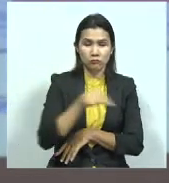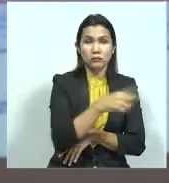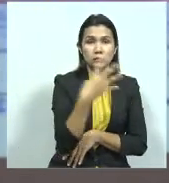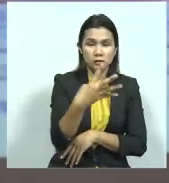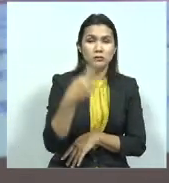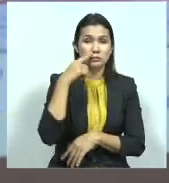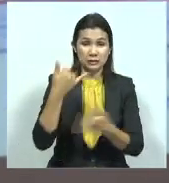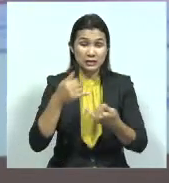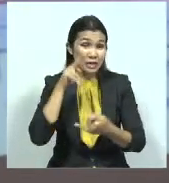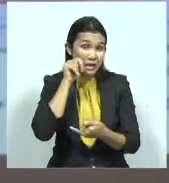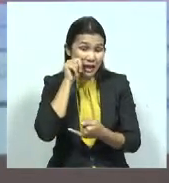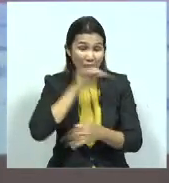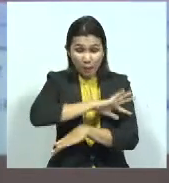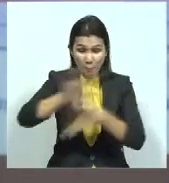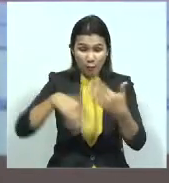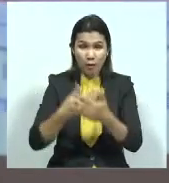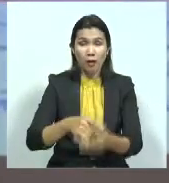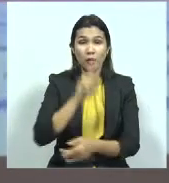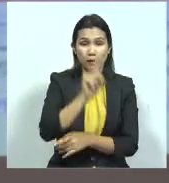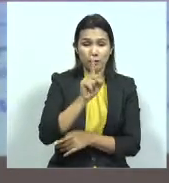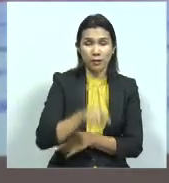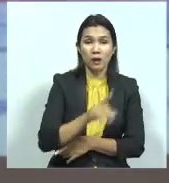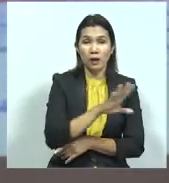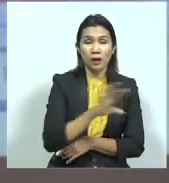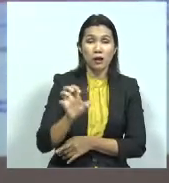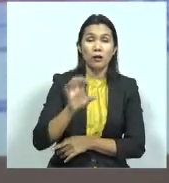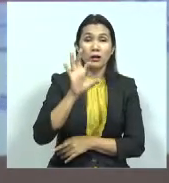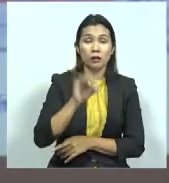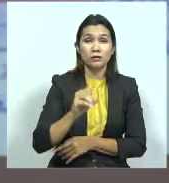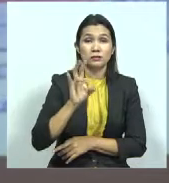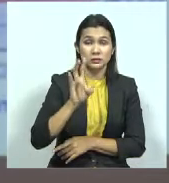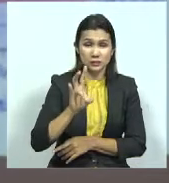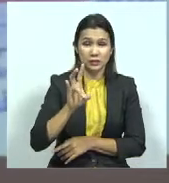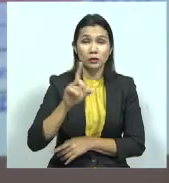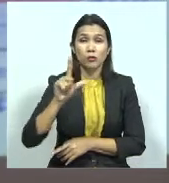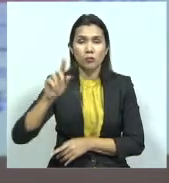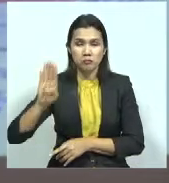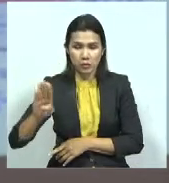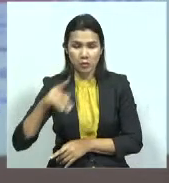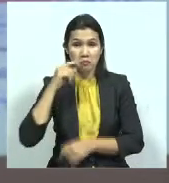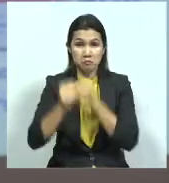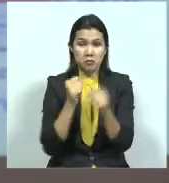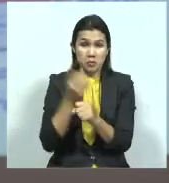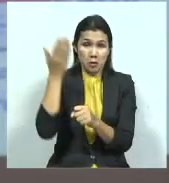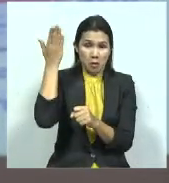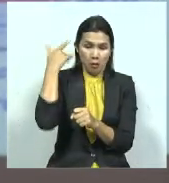าณน้ำอยู่ที่ 1,597 ล้านลูกบาศก์เมตรน้อยกว่าปีที่ผ่านมาถึ